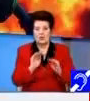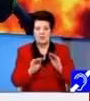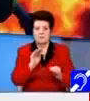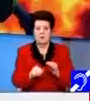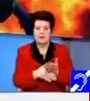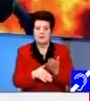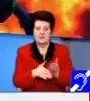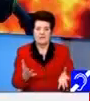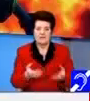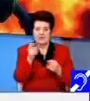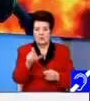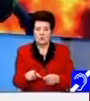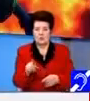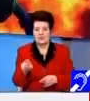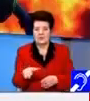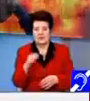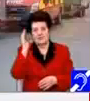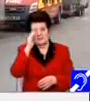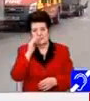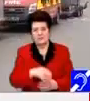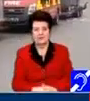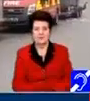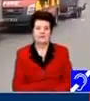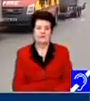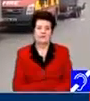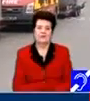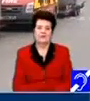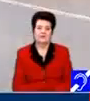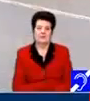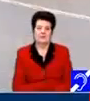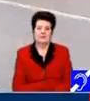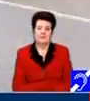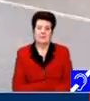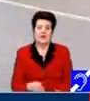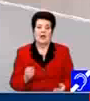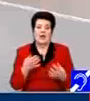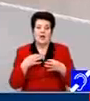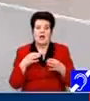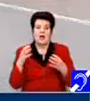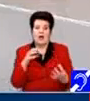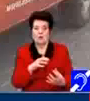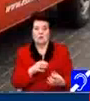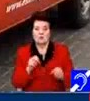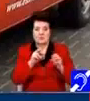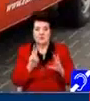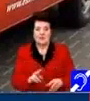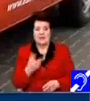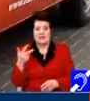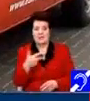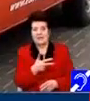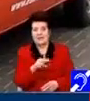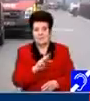intervenție salvatorilor din stânga Nistrului. Autospecialele au parcurs mai bine de 3.000